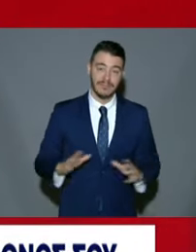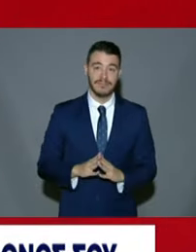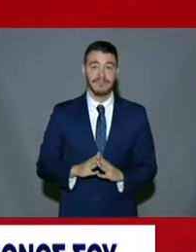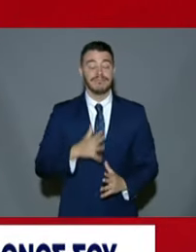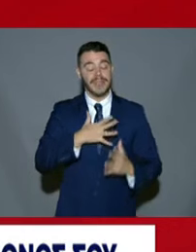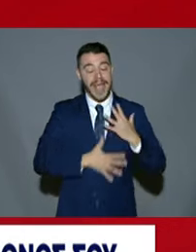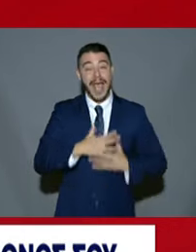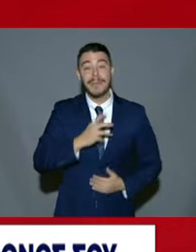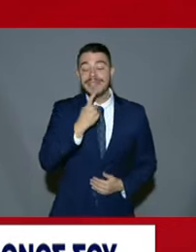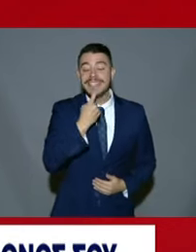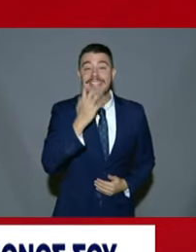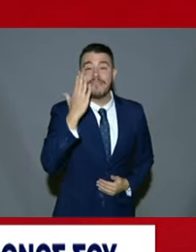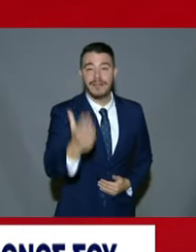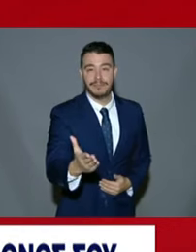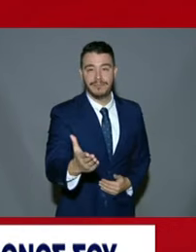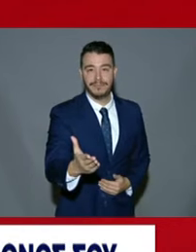Αγαπητέ Στέφανε,